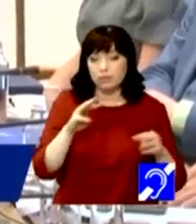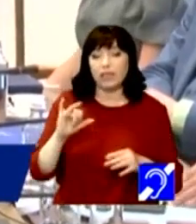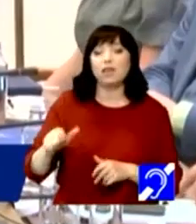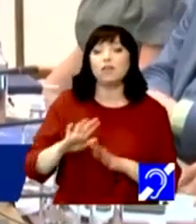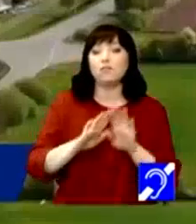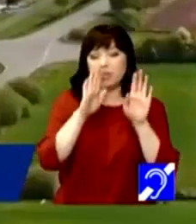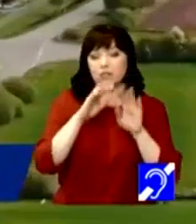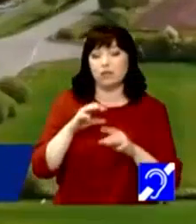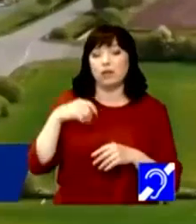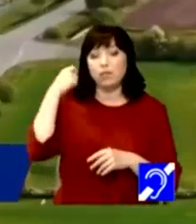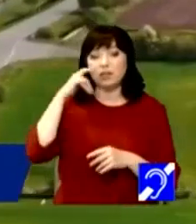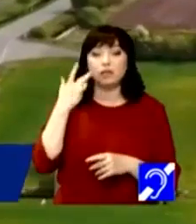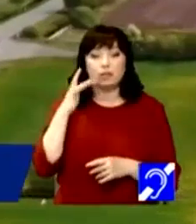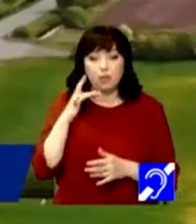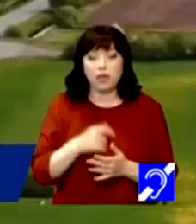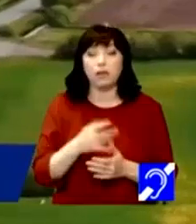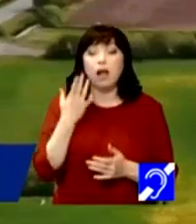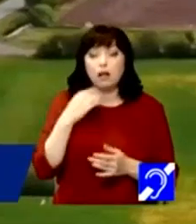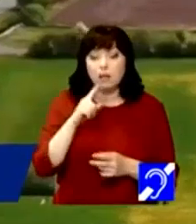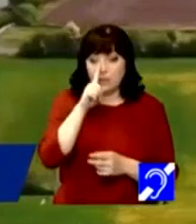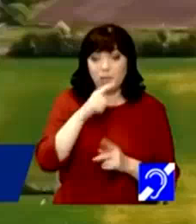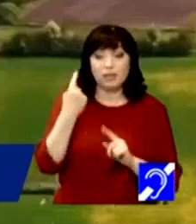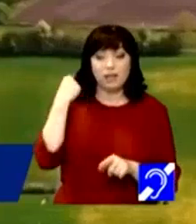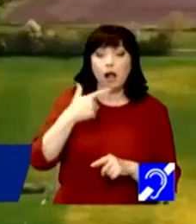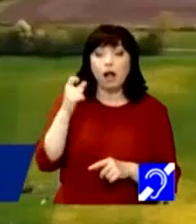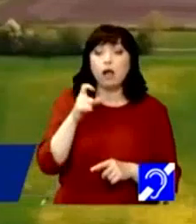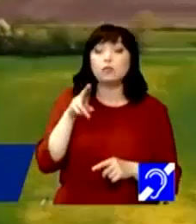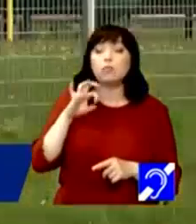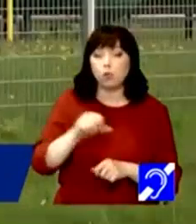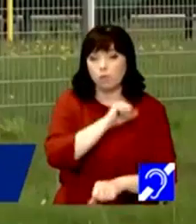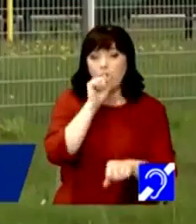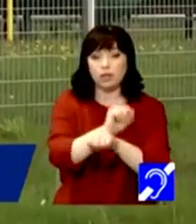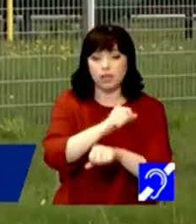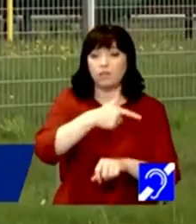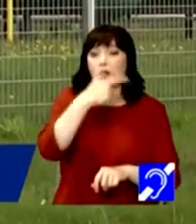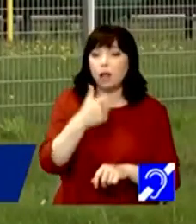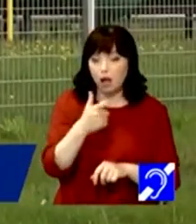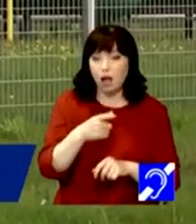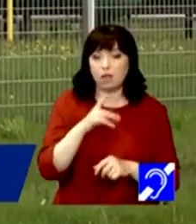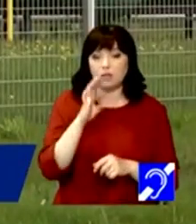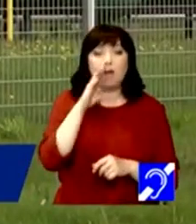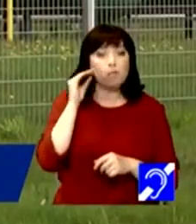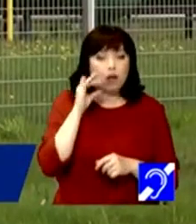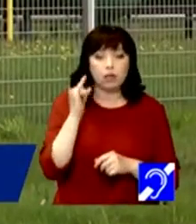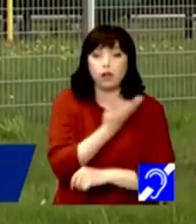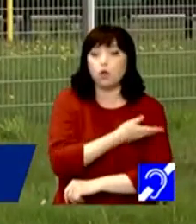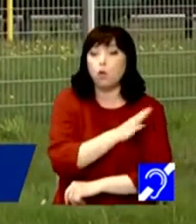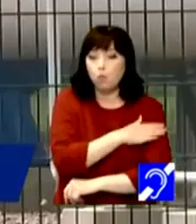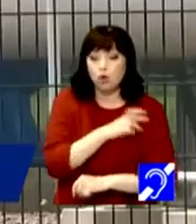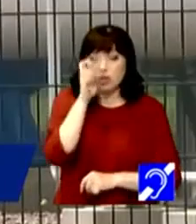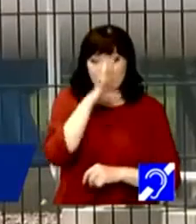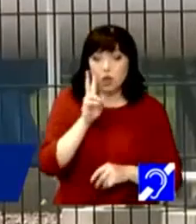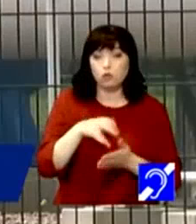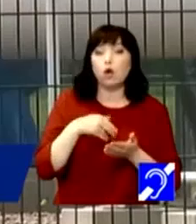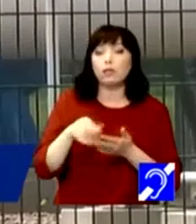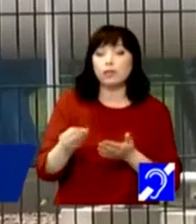american Kamala Harris. Decizia vine după ce luna trecută Gazprom a oprit complet livrările de gaze naturale către Bulgaria și Polonia, state care au